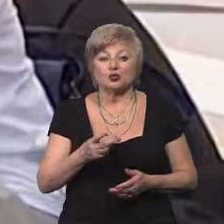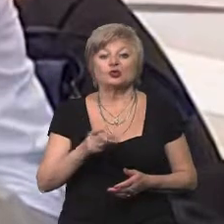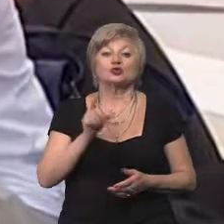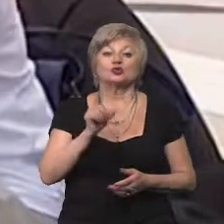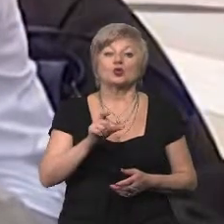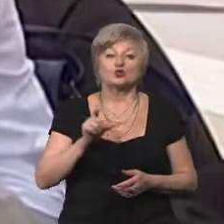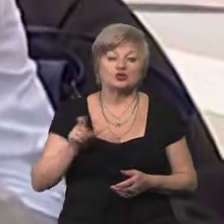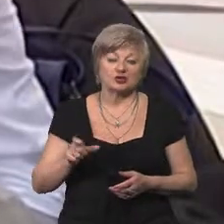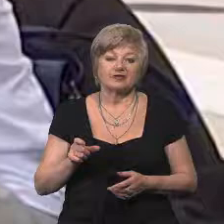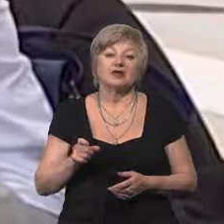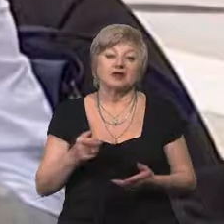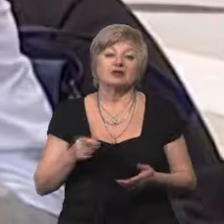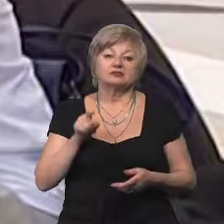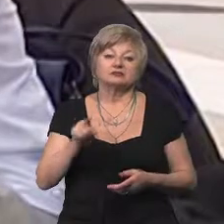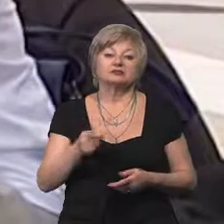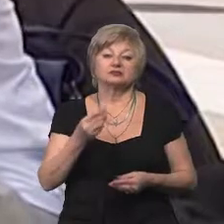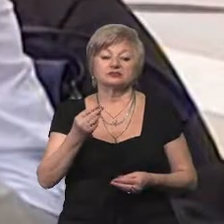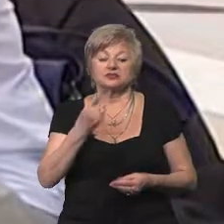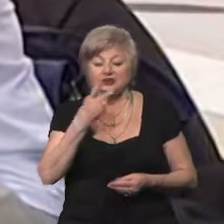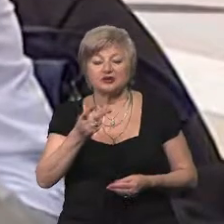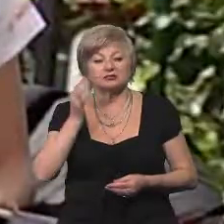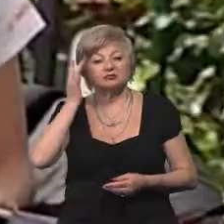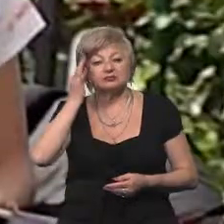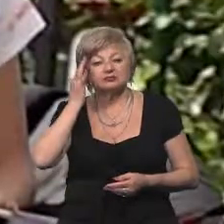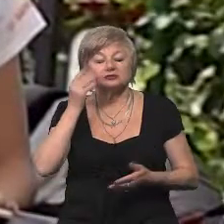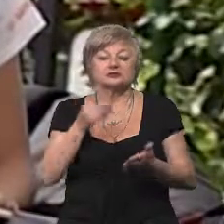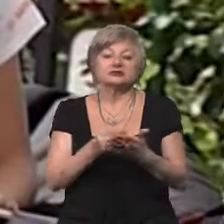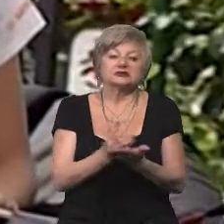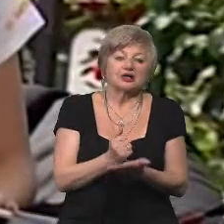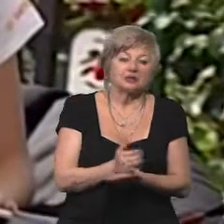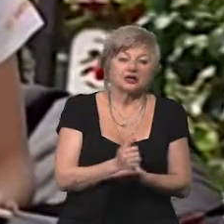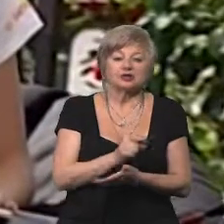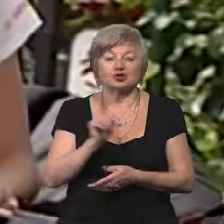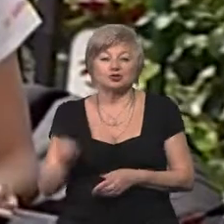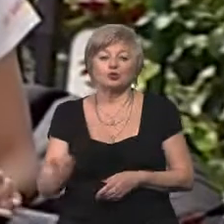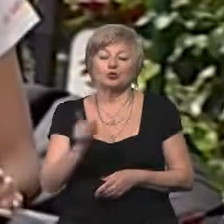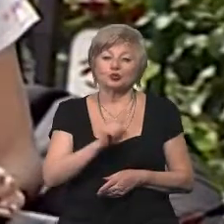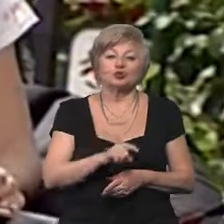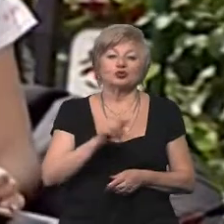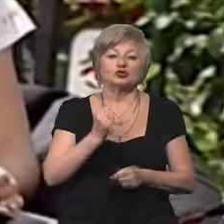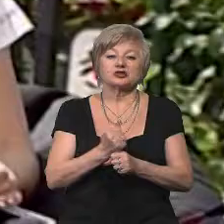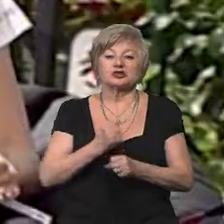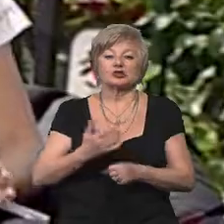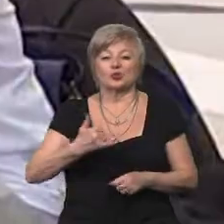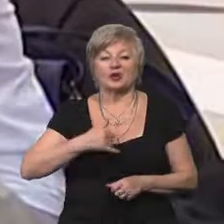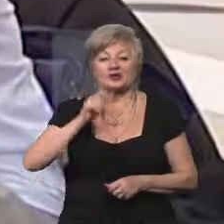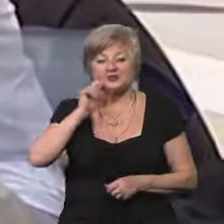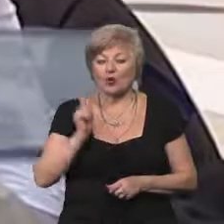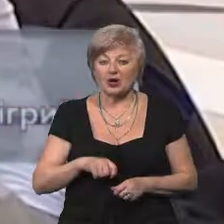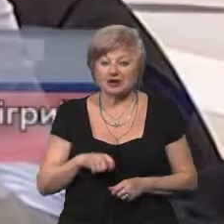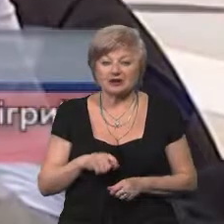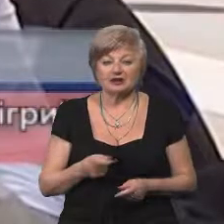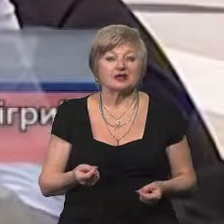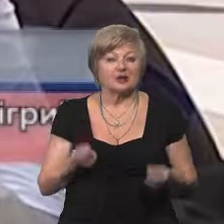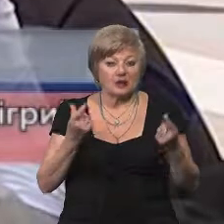якби сталася ось така подія. Ось така. Тут у нас є і ринок цінних паперів. Він у нас в Україні не дуже такий задіяний, він є, але